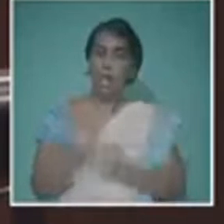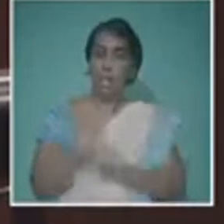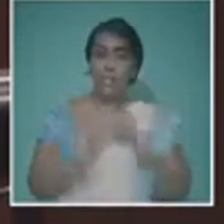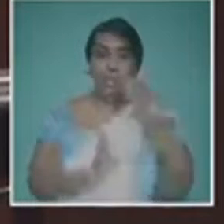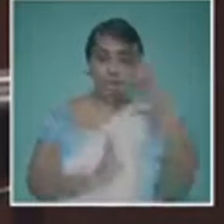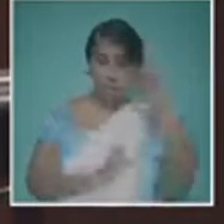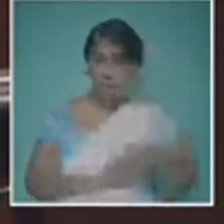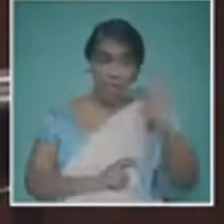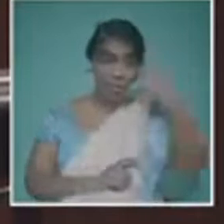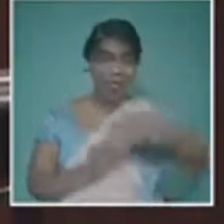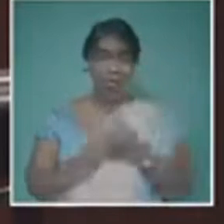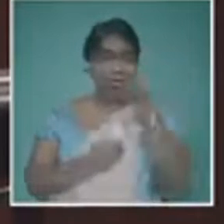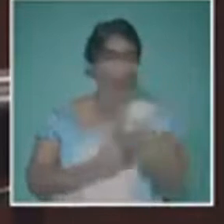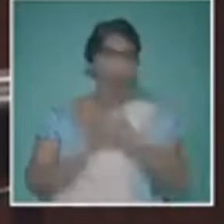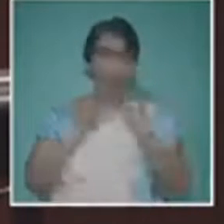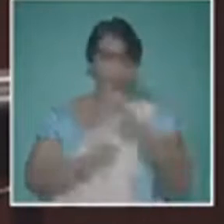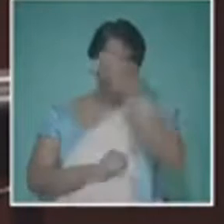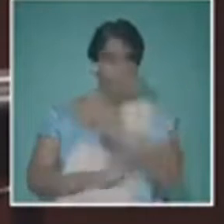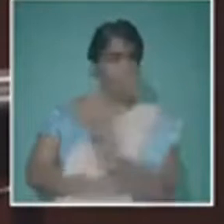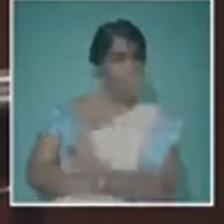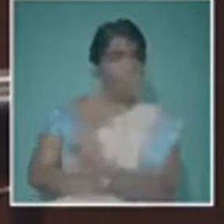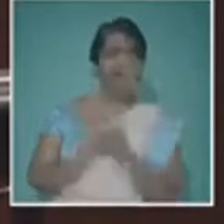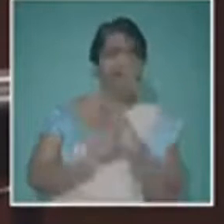என்று கூறுகின்றார்கள். வேலையாட்கள் இருக்கின்றார்கள் என்று